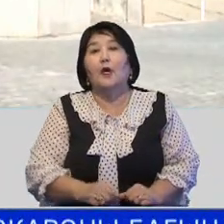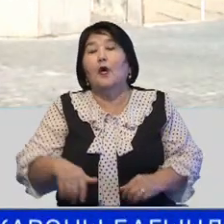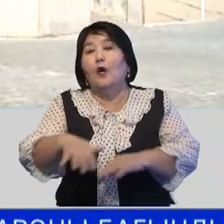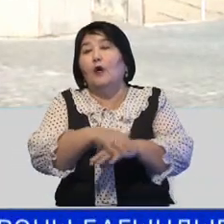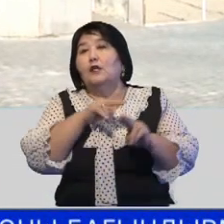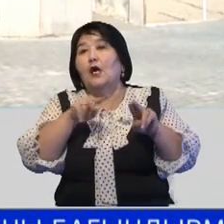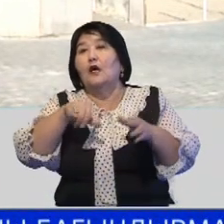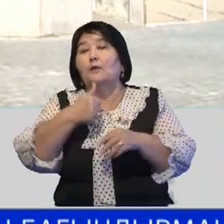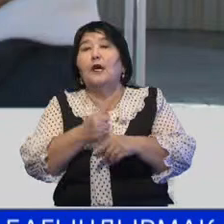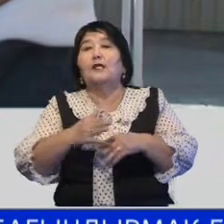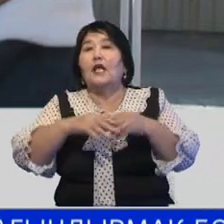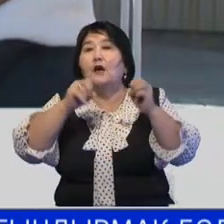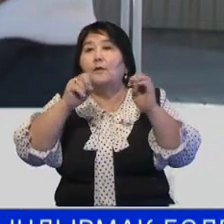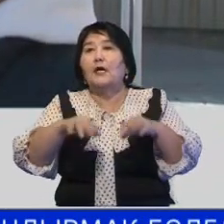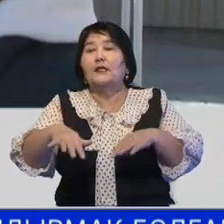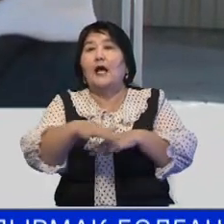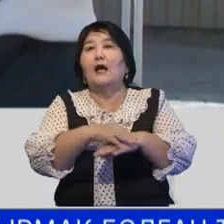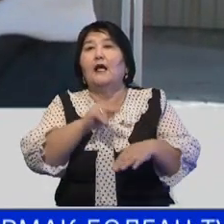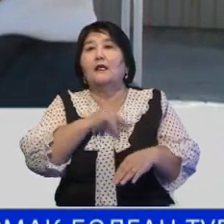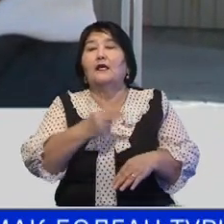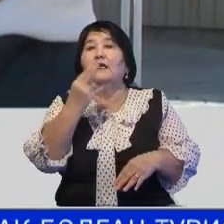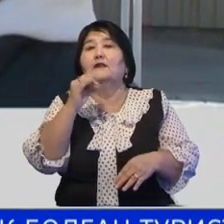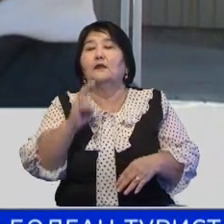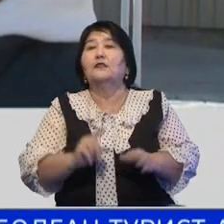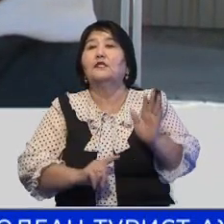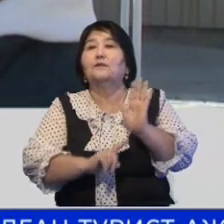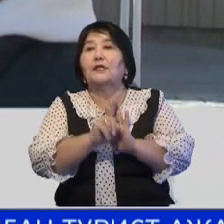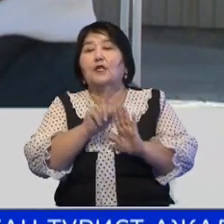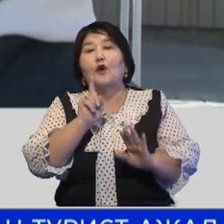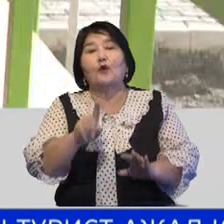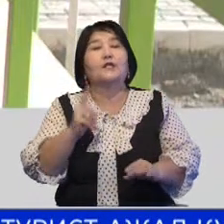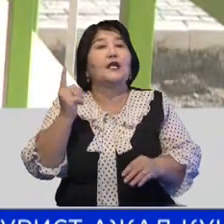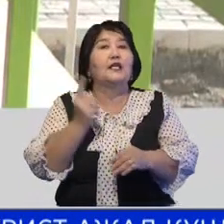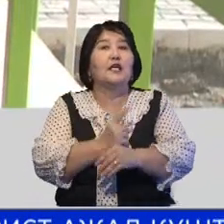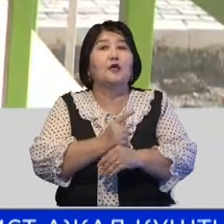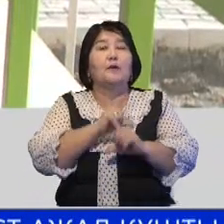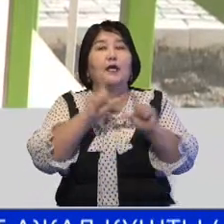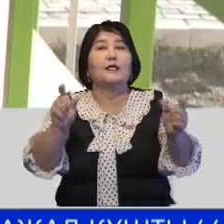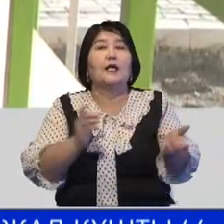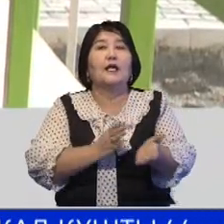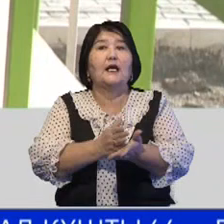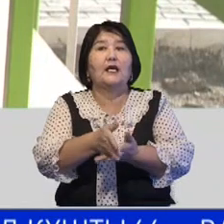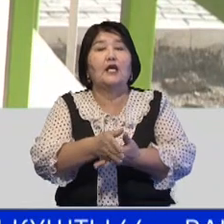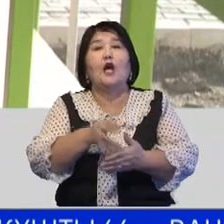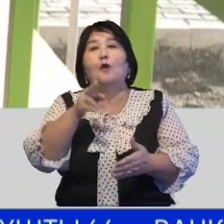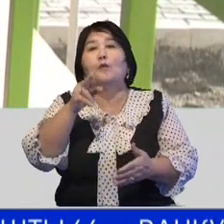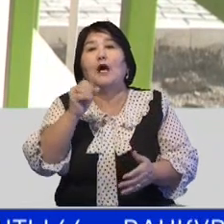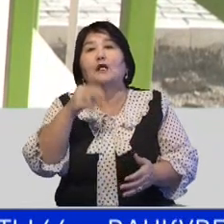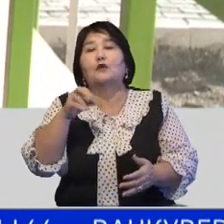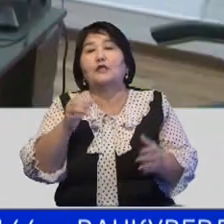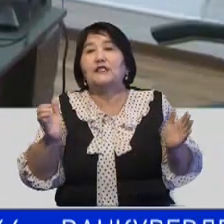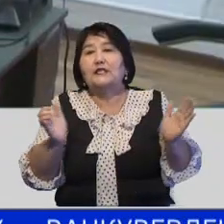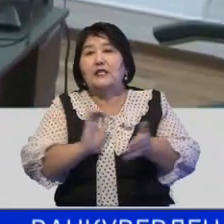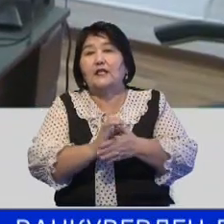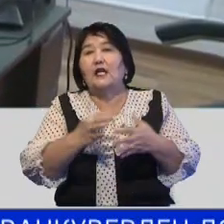Қоғамдық бақылау алдымен мамандандырылған халыққа қызмет көрсету орталығынан басталды. Мұнда ең бірінші ғимаратқа кіреберістегі пандустың тарлығы